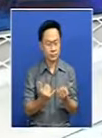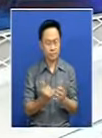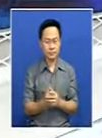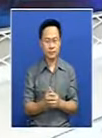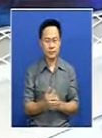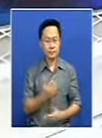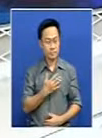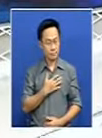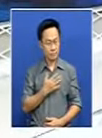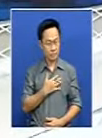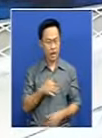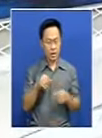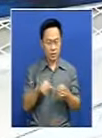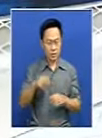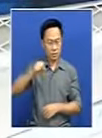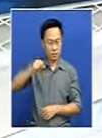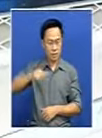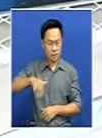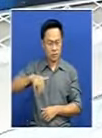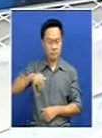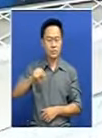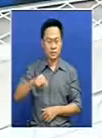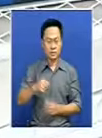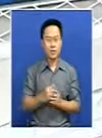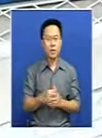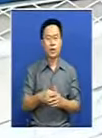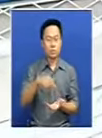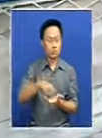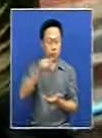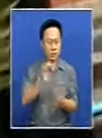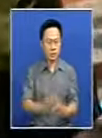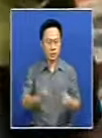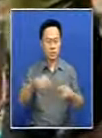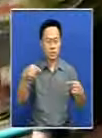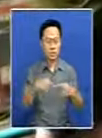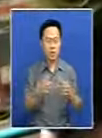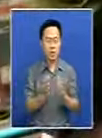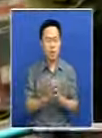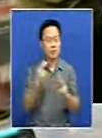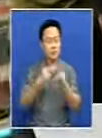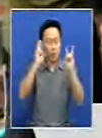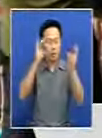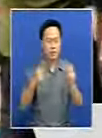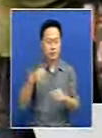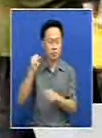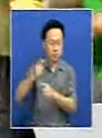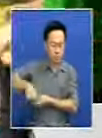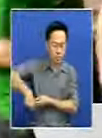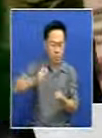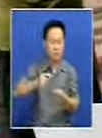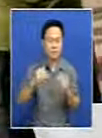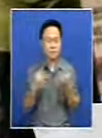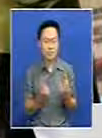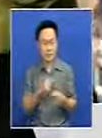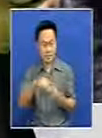าดาค่ะขณะนี้ดิฉันอยู่ที่สยามสแควร์นะคะซึ่งจัดงานสงกรานต์ผ้าขาวม้าชาติชาติเป็นวันที่2แล้วค่ะโดยบรรยากาศวันนี้นะค